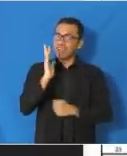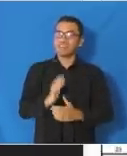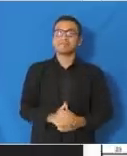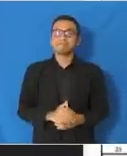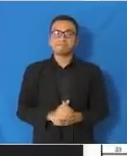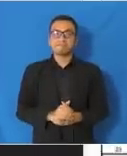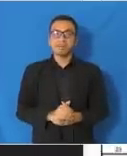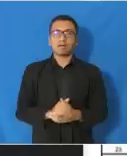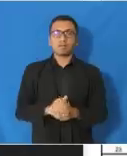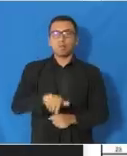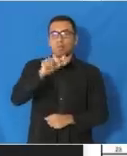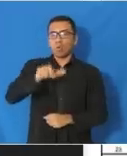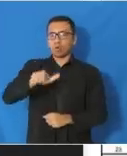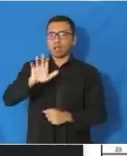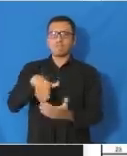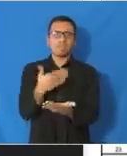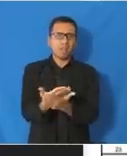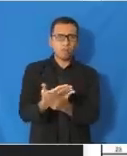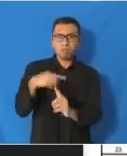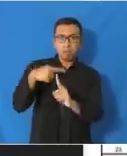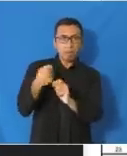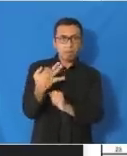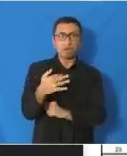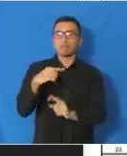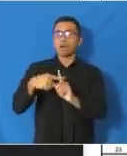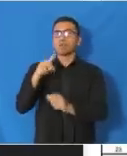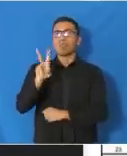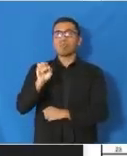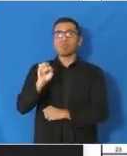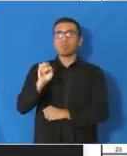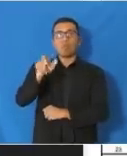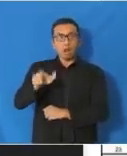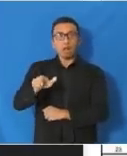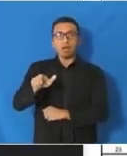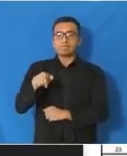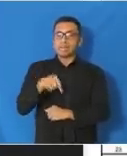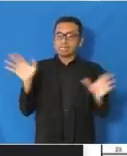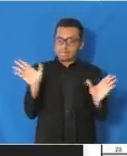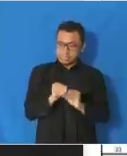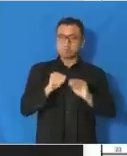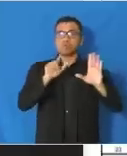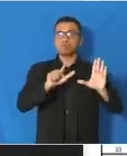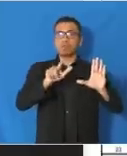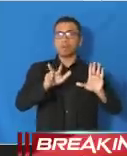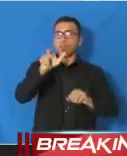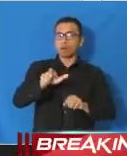kasus kematian atau penambahan sebanyak 20 kasus sehingga totalnya ada 78